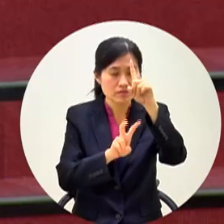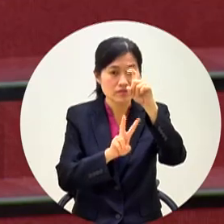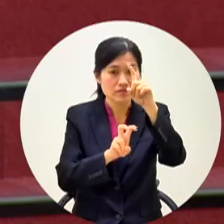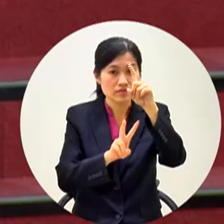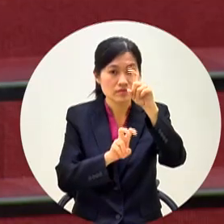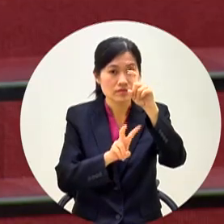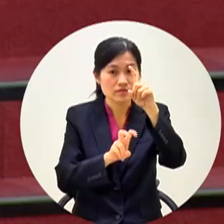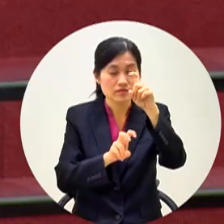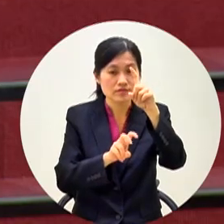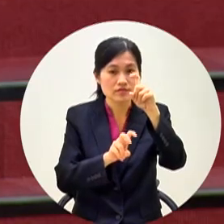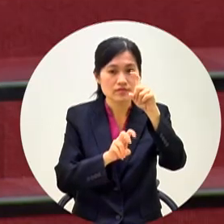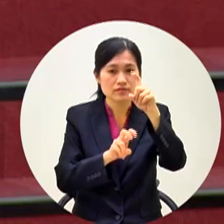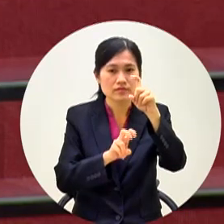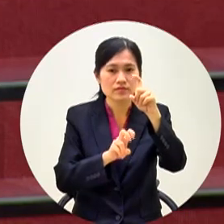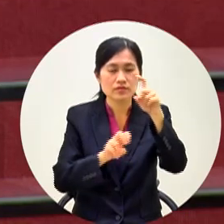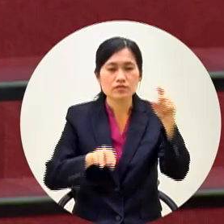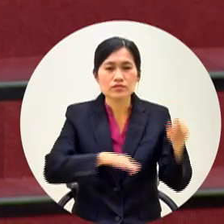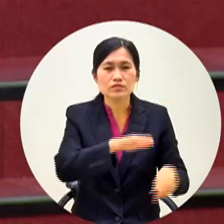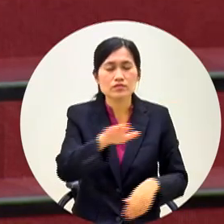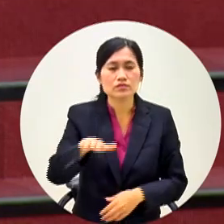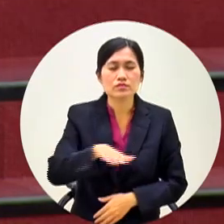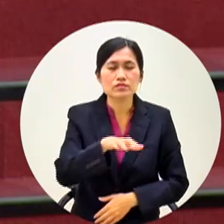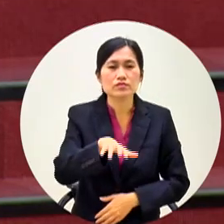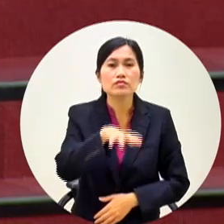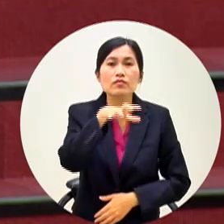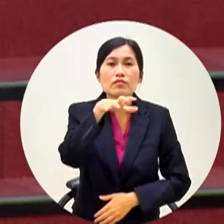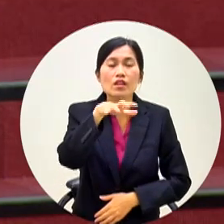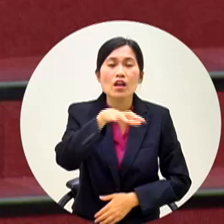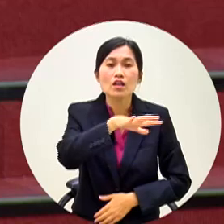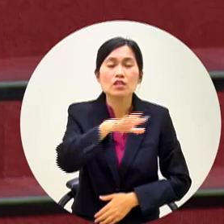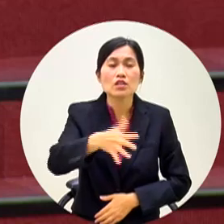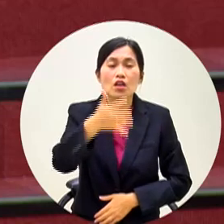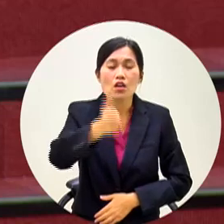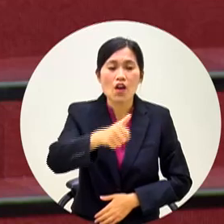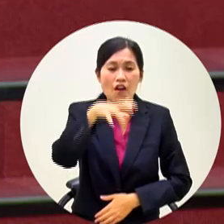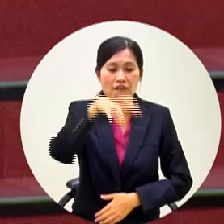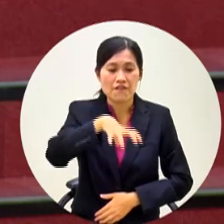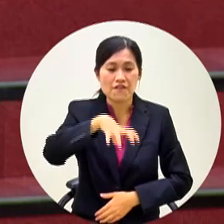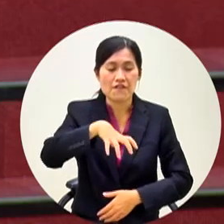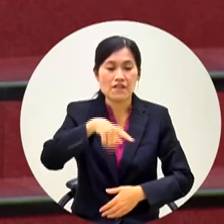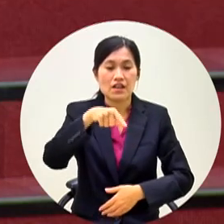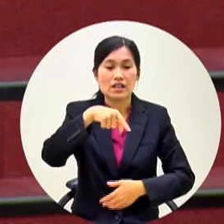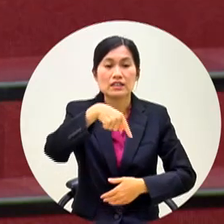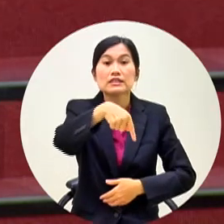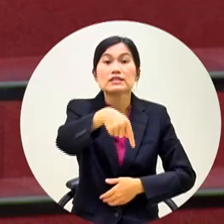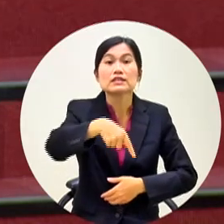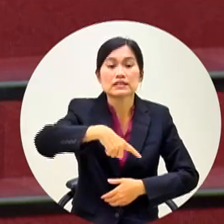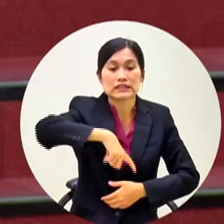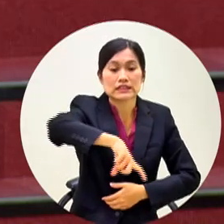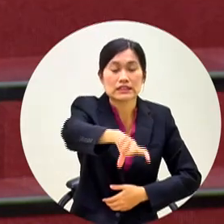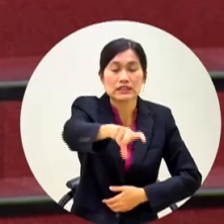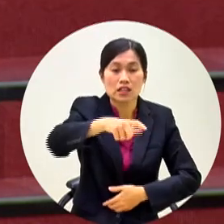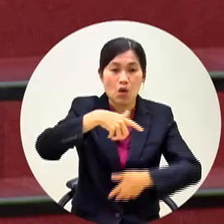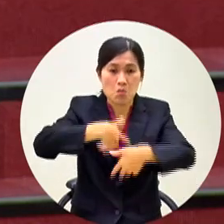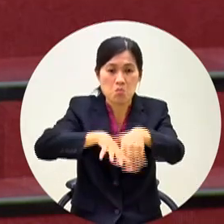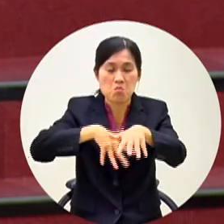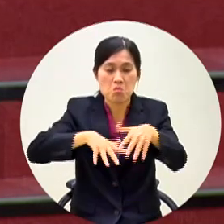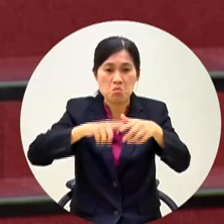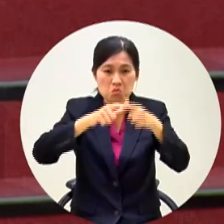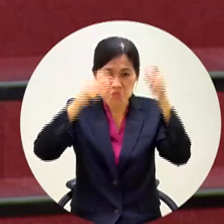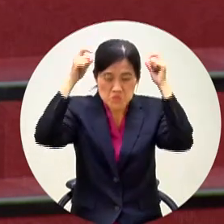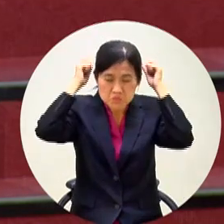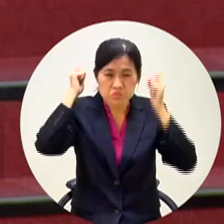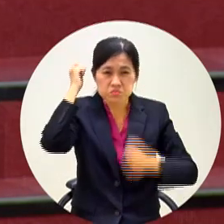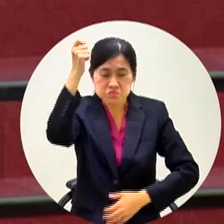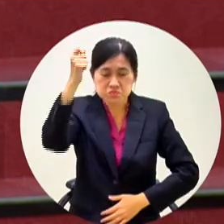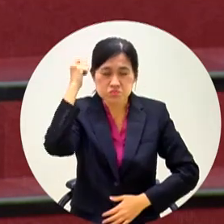德格兰大道就会有一个莱猪的一个这个反对的一个这个游行。那所以呢，在这个当下，我